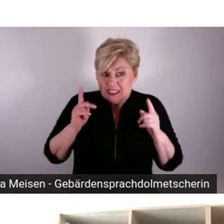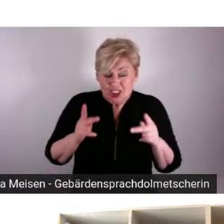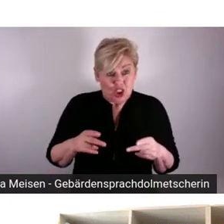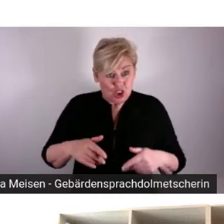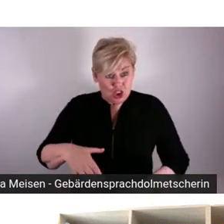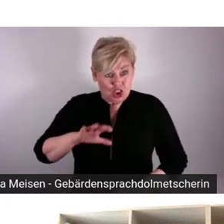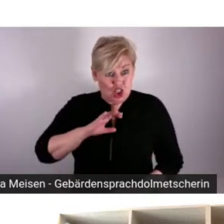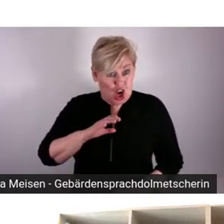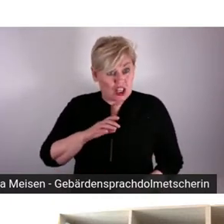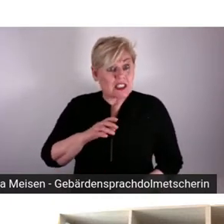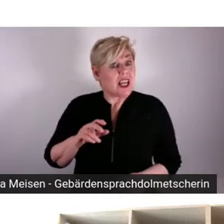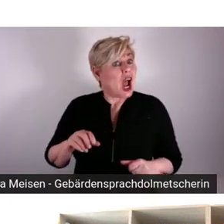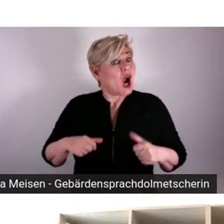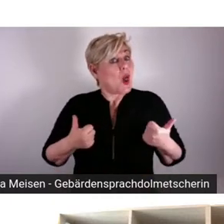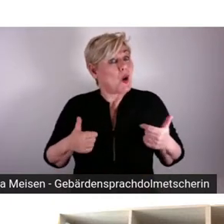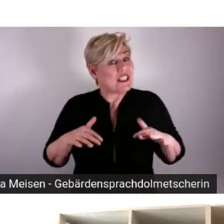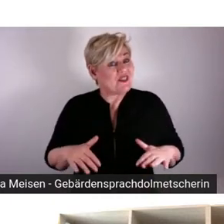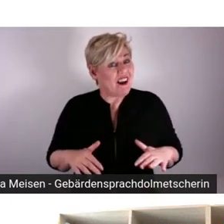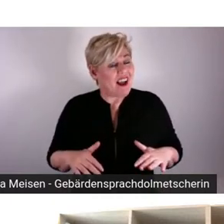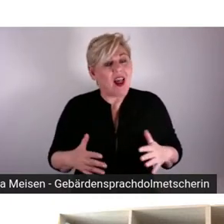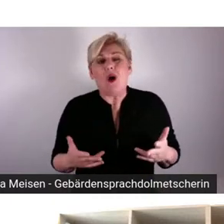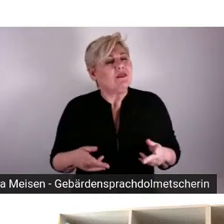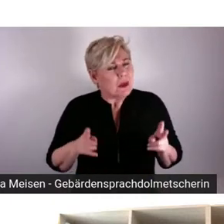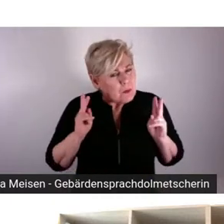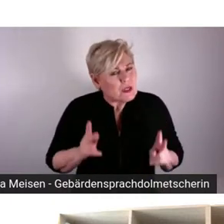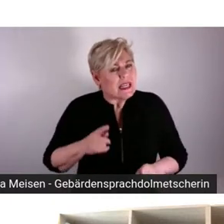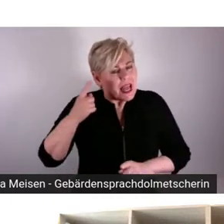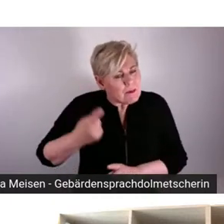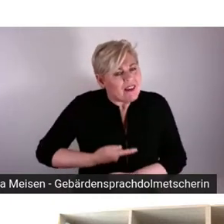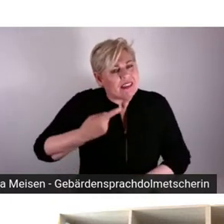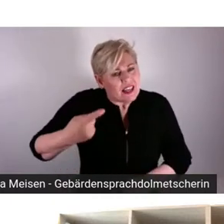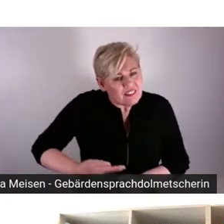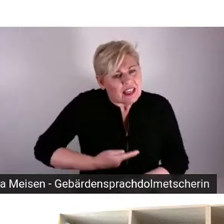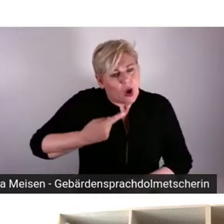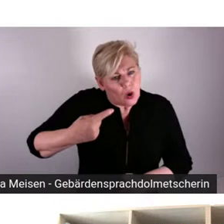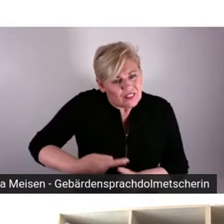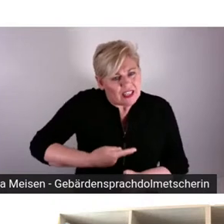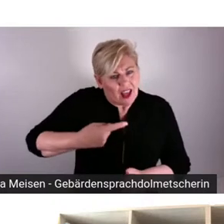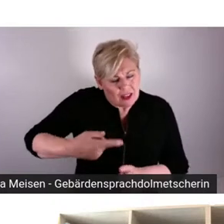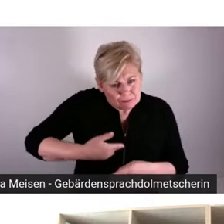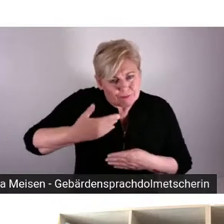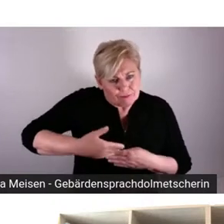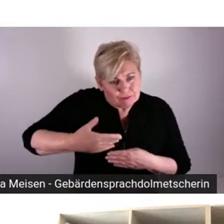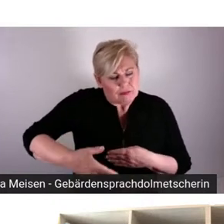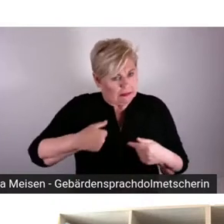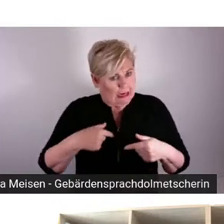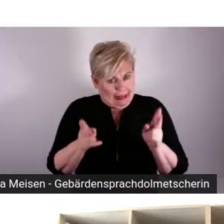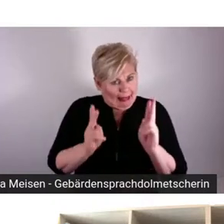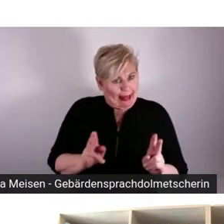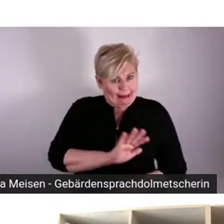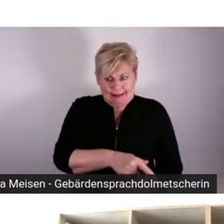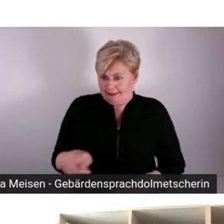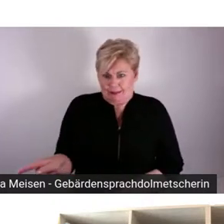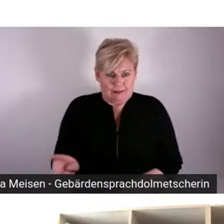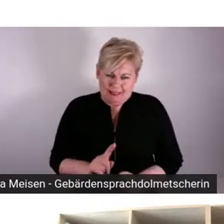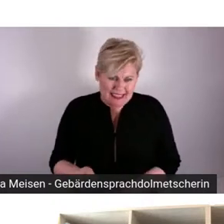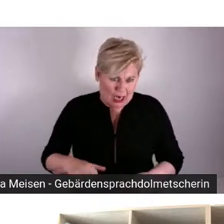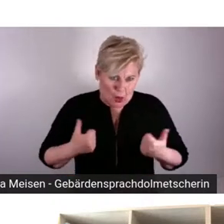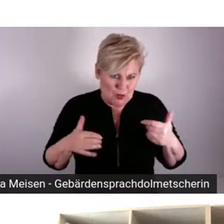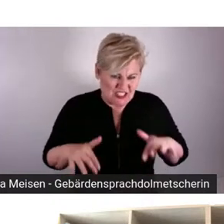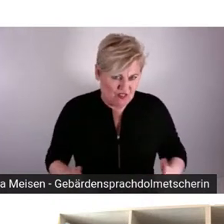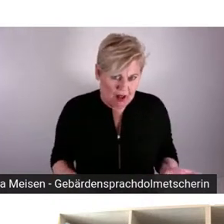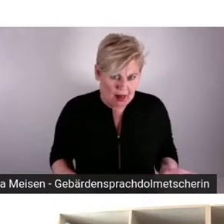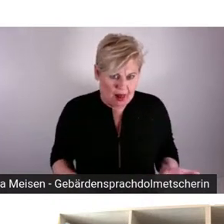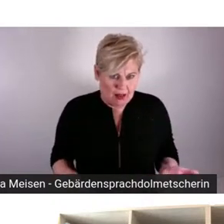die Glücksfälle sind, sondern wirklich um immer wiederkehrende, wiederholbare Rechte, die tatsächlich dann